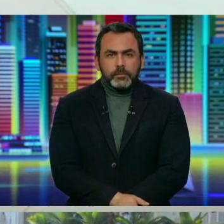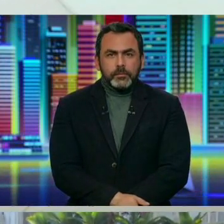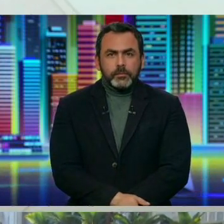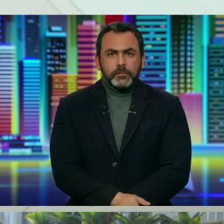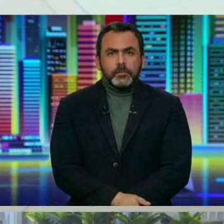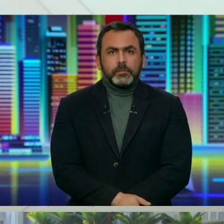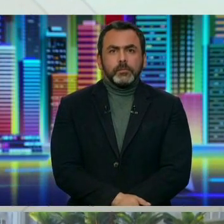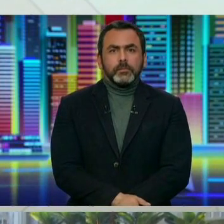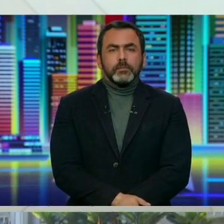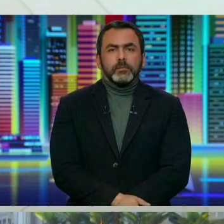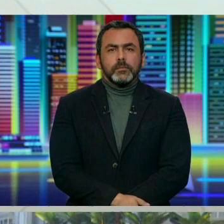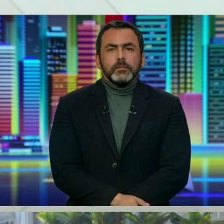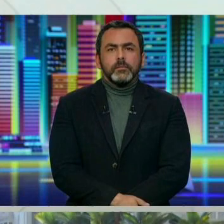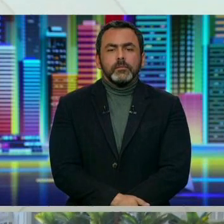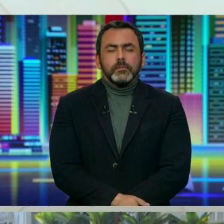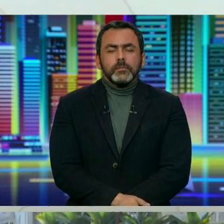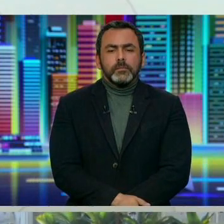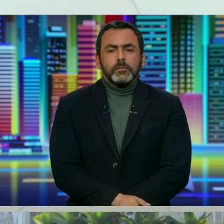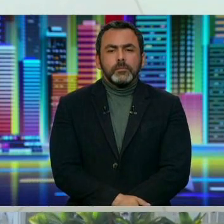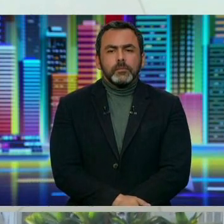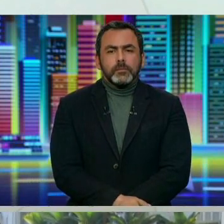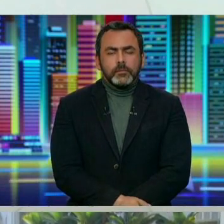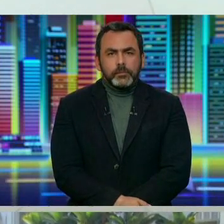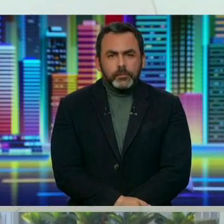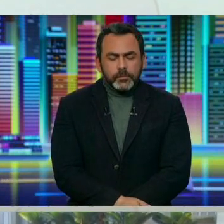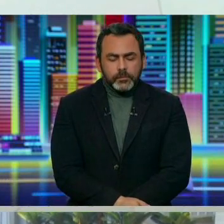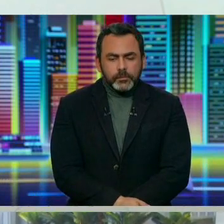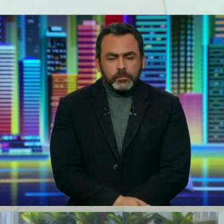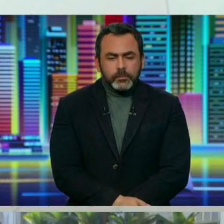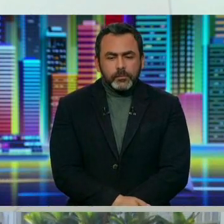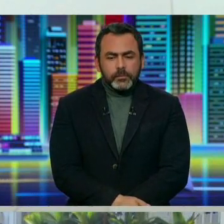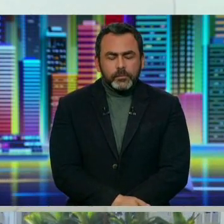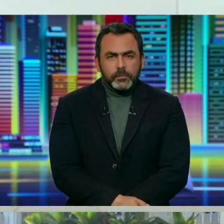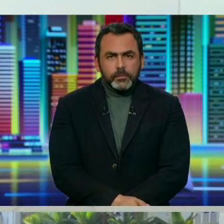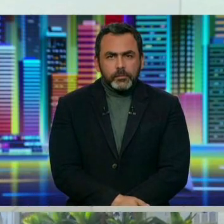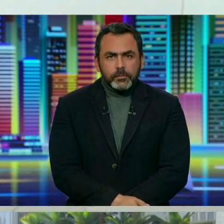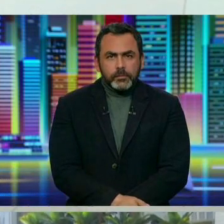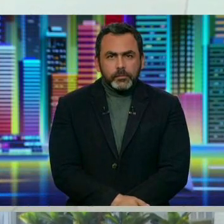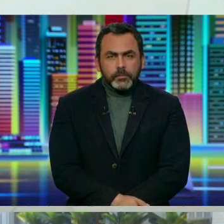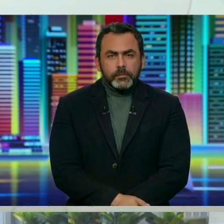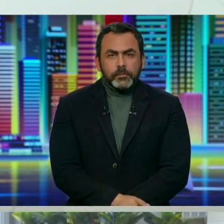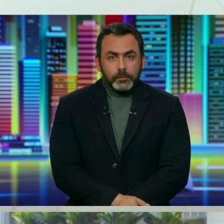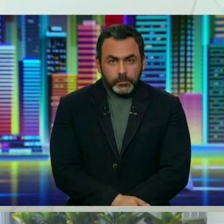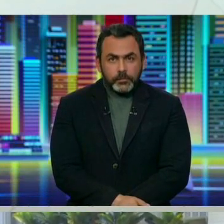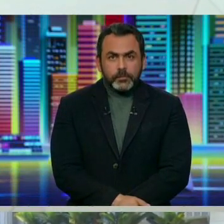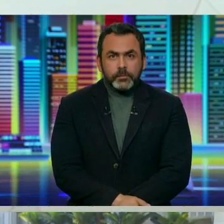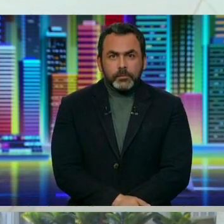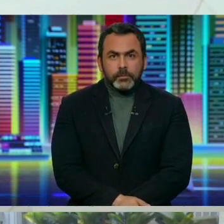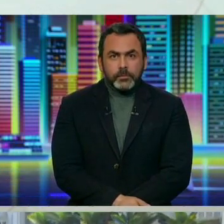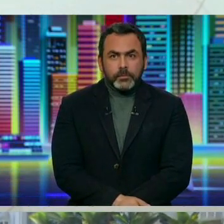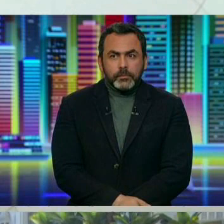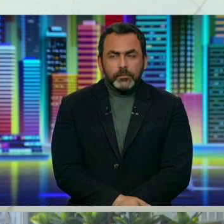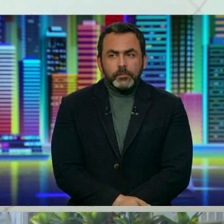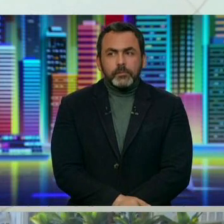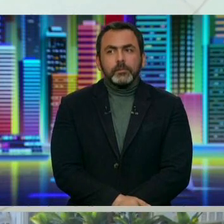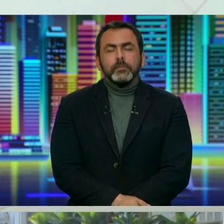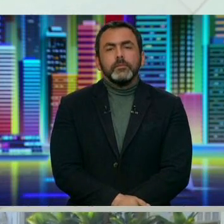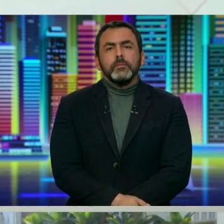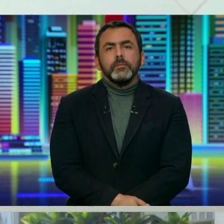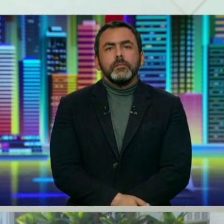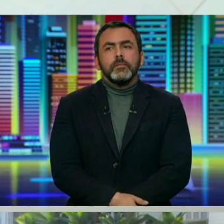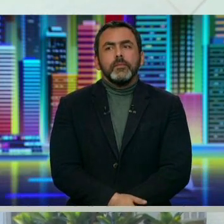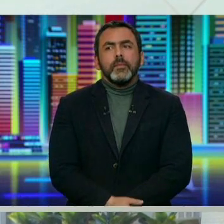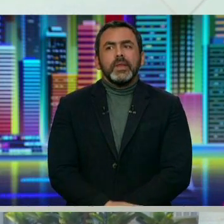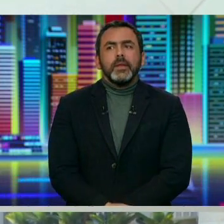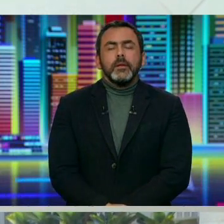انفتاح واسع على القارة الإفريقية، ليس فقط على دول حوض النيل وهي يعني دول